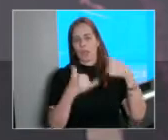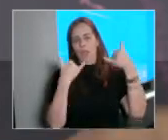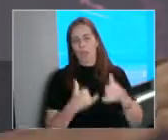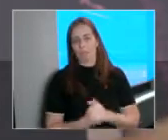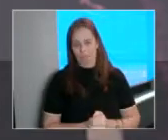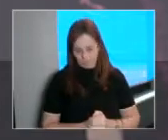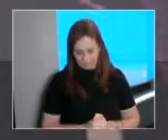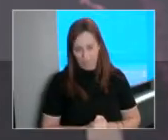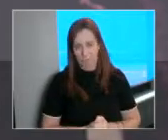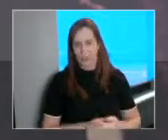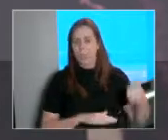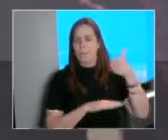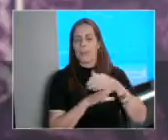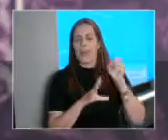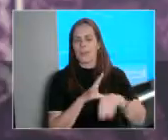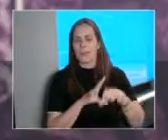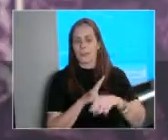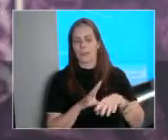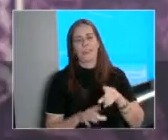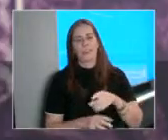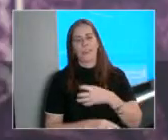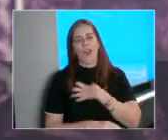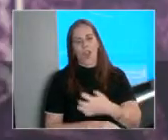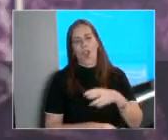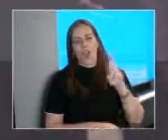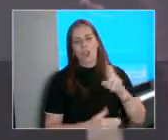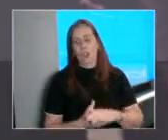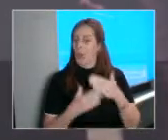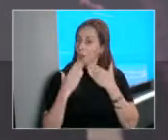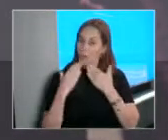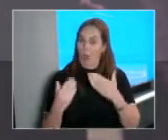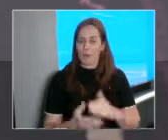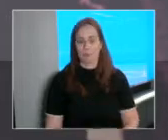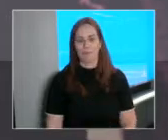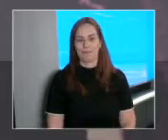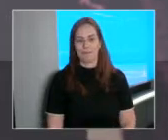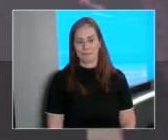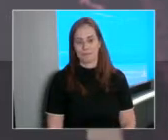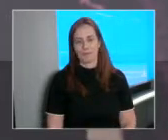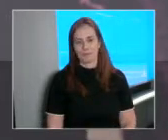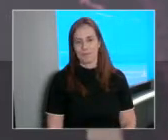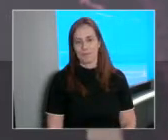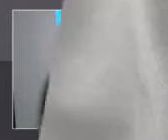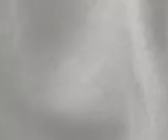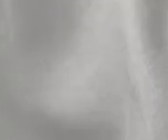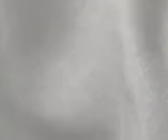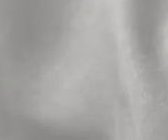החברה. אלי בוך, מנהל הפילנטרופיה בקרן אדמונד רוטשילד. תודה רבה. תודה רבה.